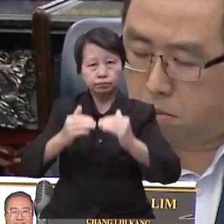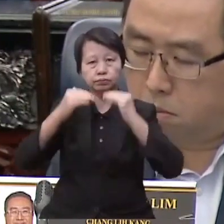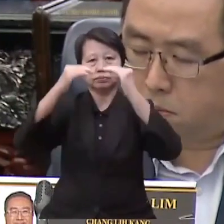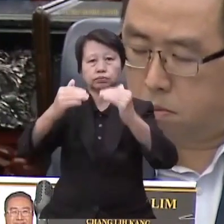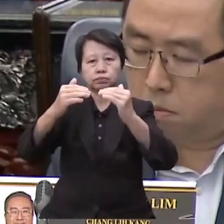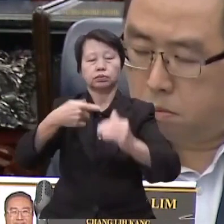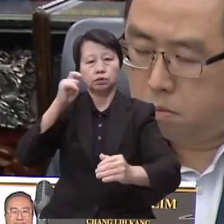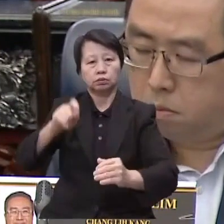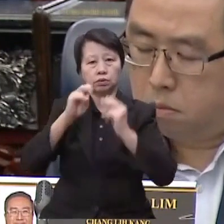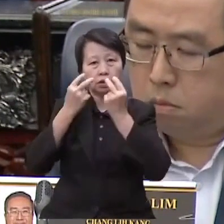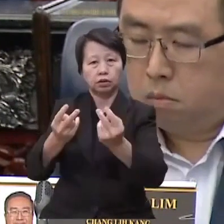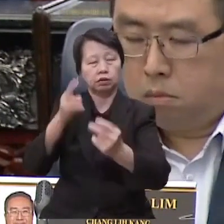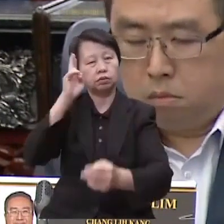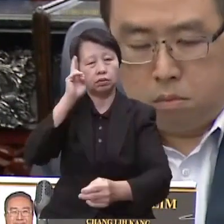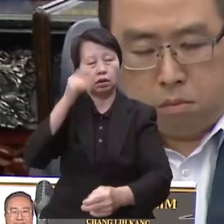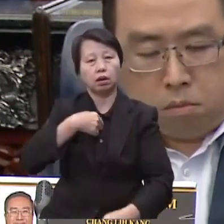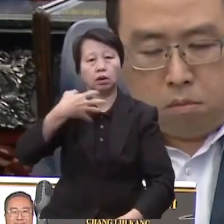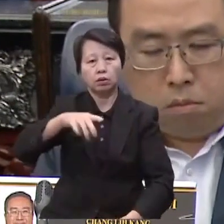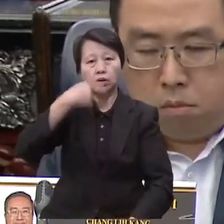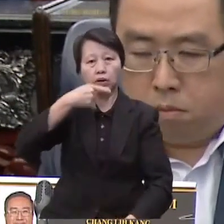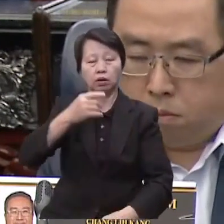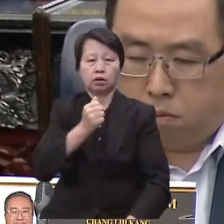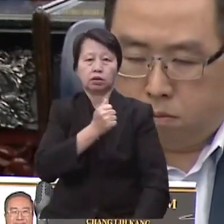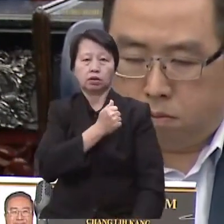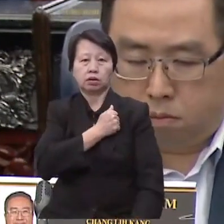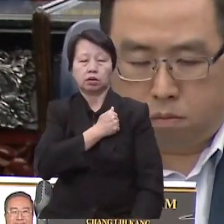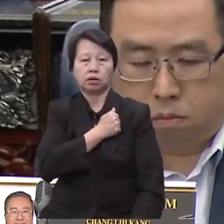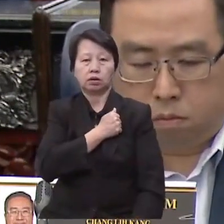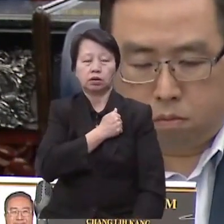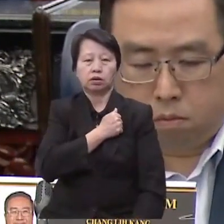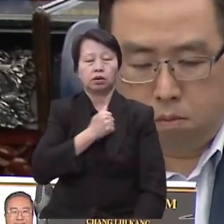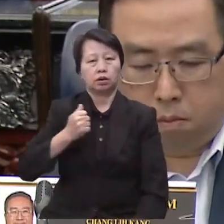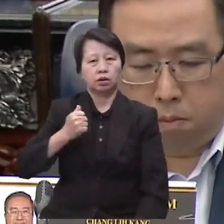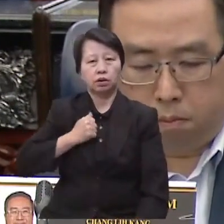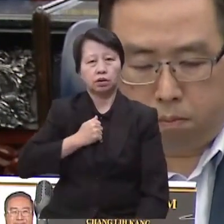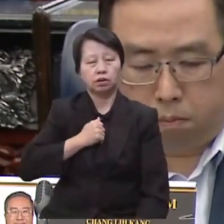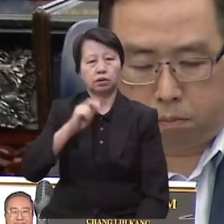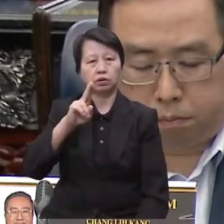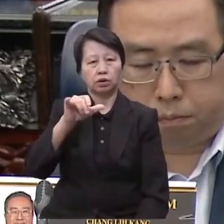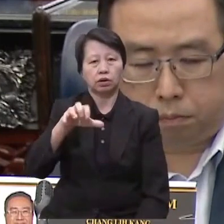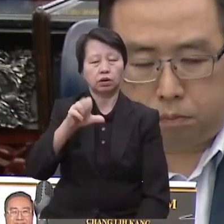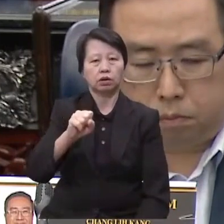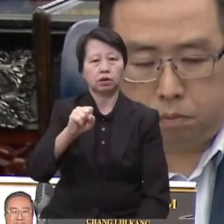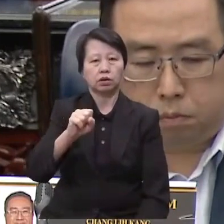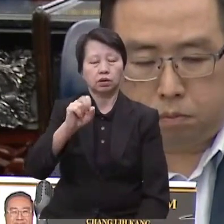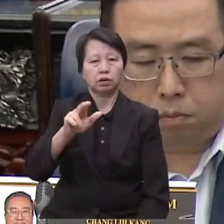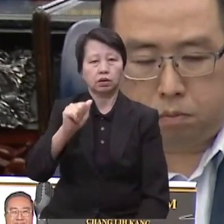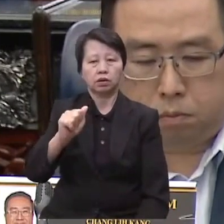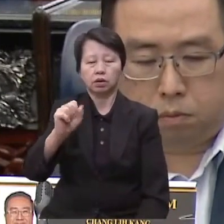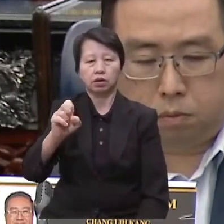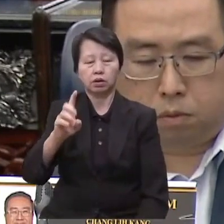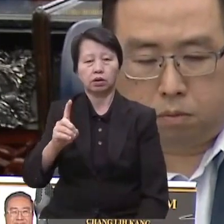lagi lagi kita kena lihat sebagaimana Saya telah sebut Canada us air quality agreement ataupun yang dipanggil Canada us ad